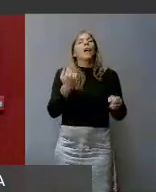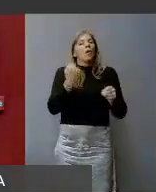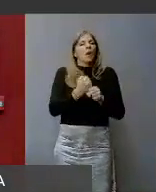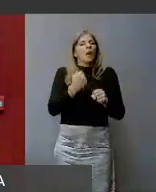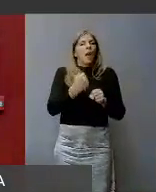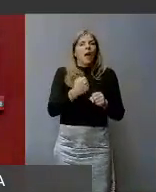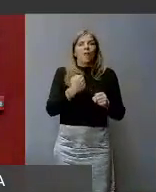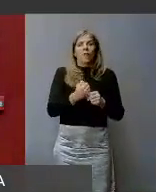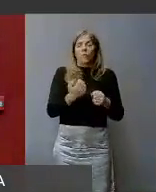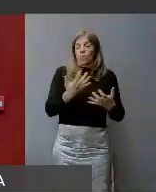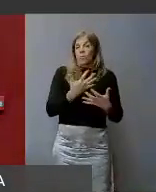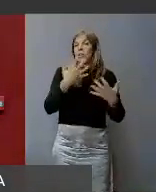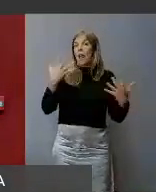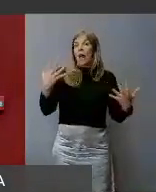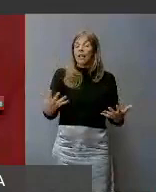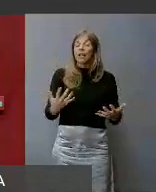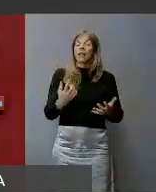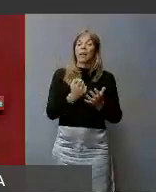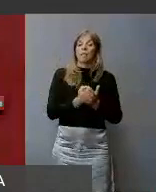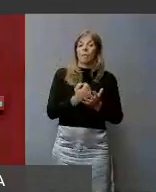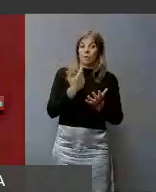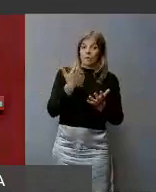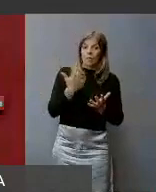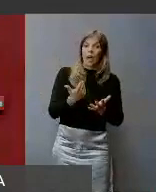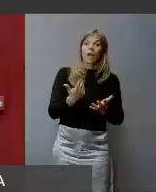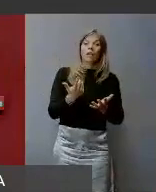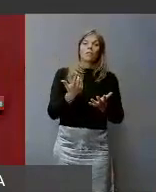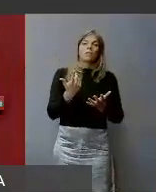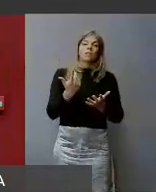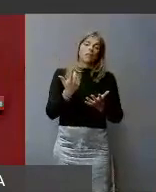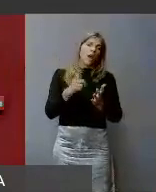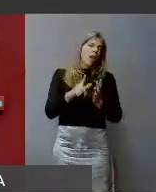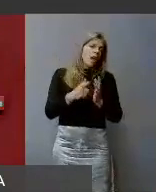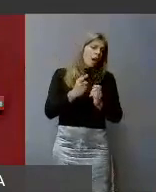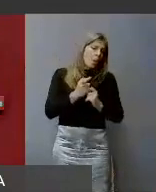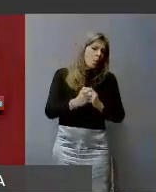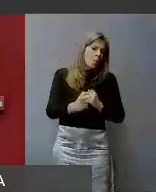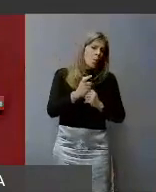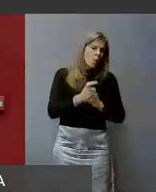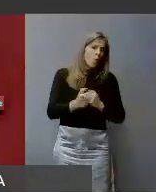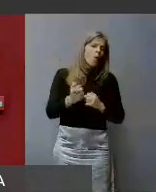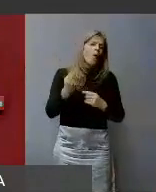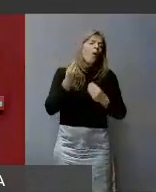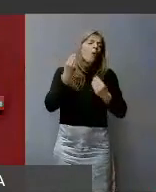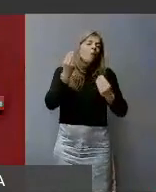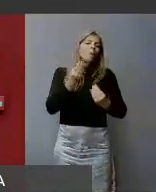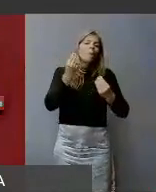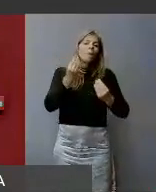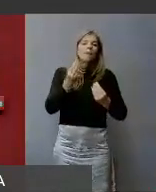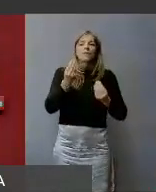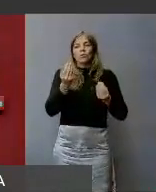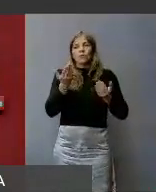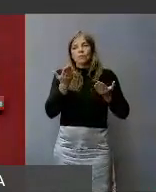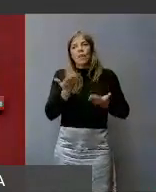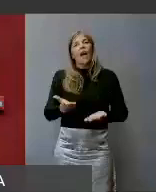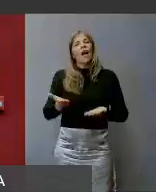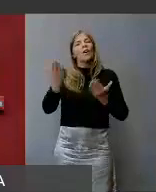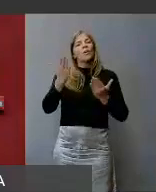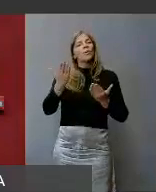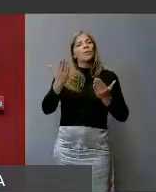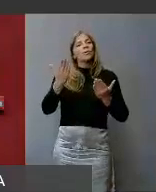di vista ambientale che aiuteranno anche il tema della salubrità della salubrità